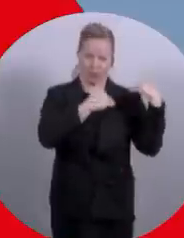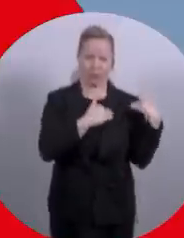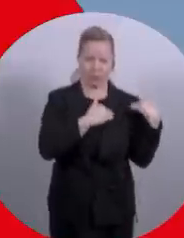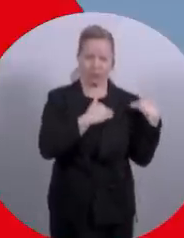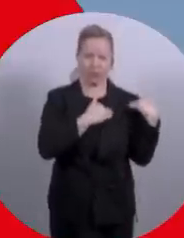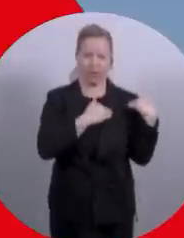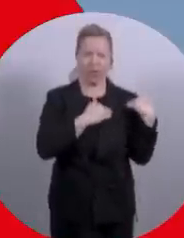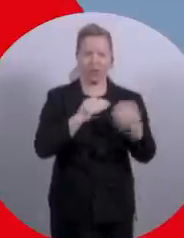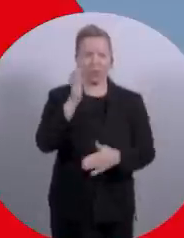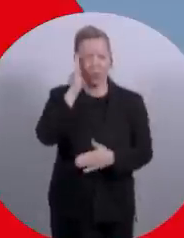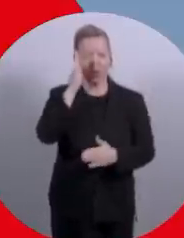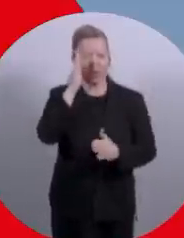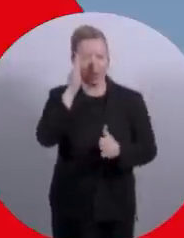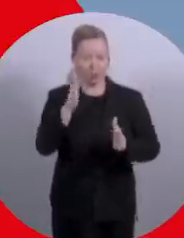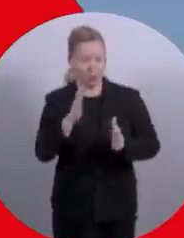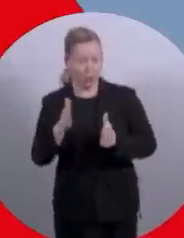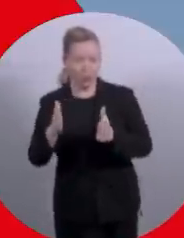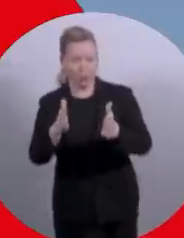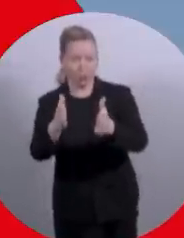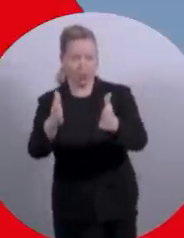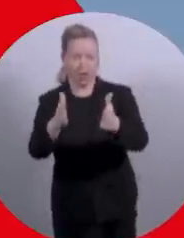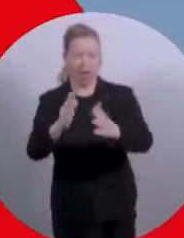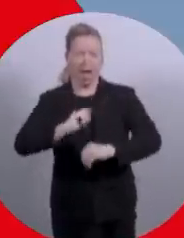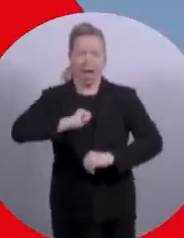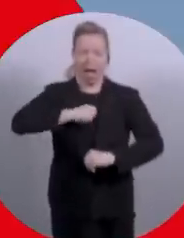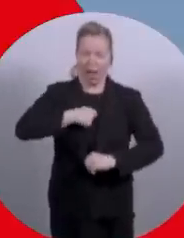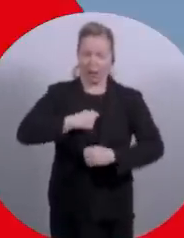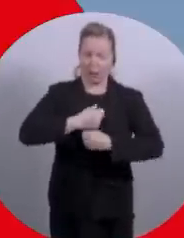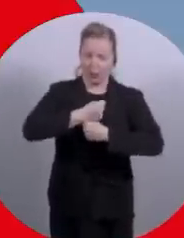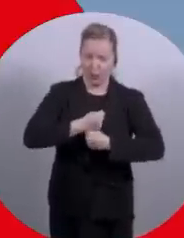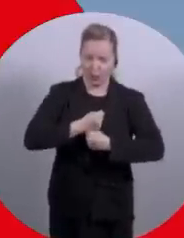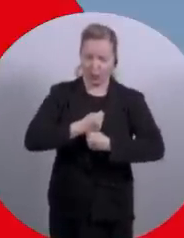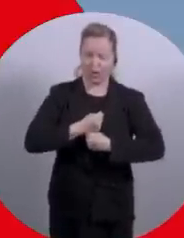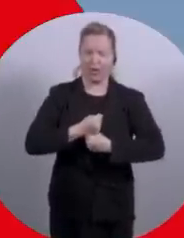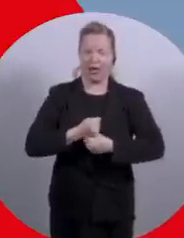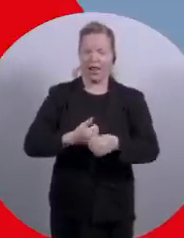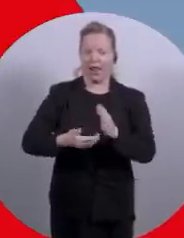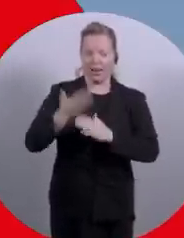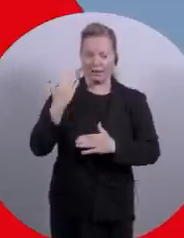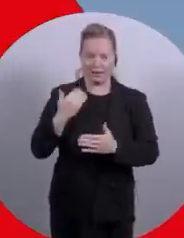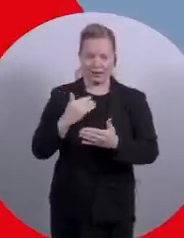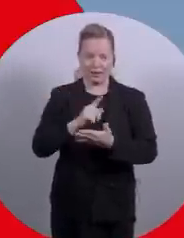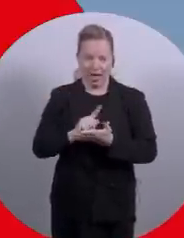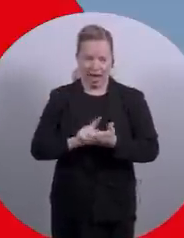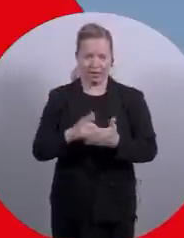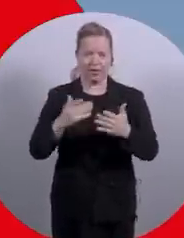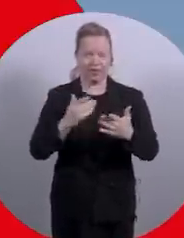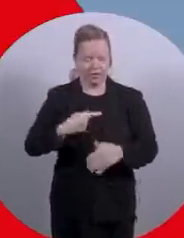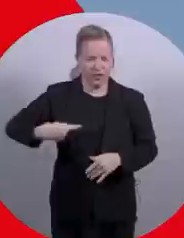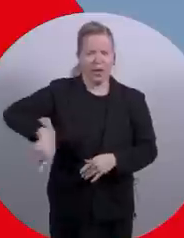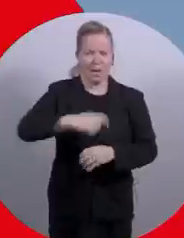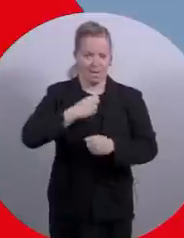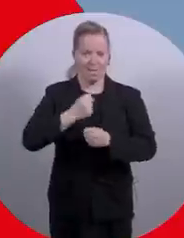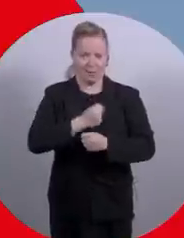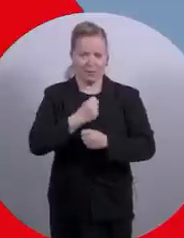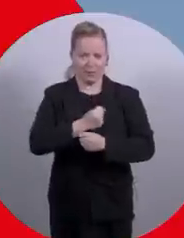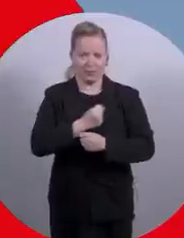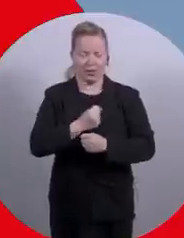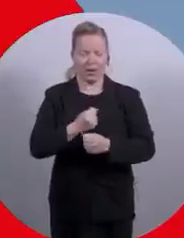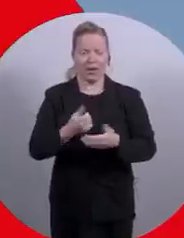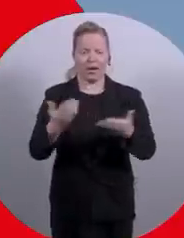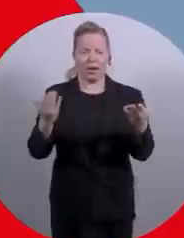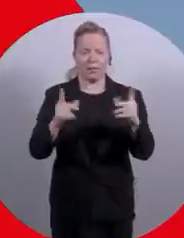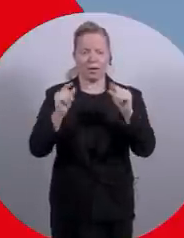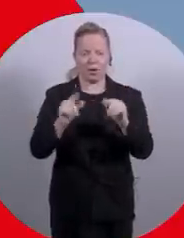und die Haltung die unsere Partei in den nächsten Jahren einnimmt wir alle hier haben heute auch darüber